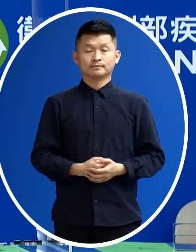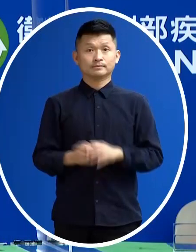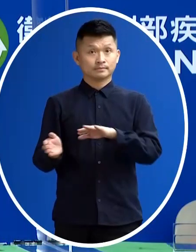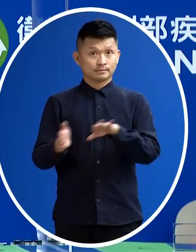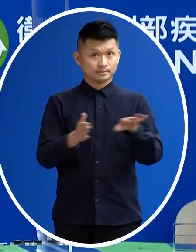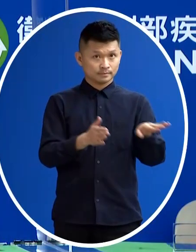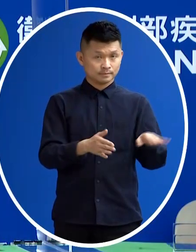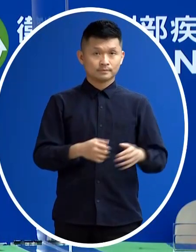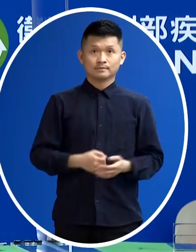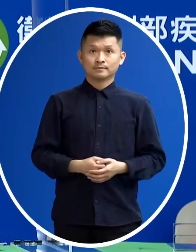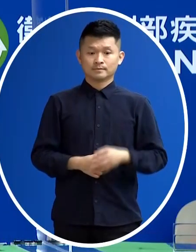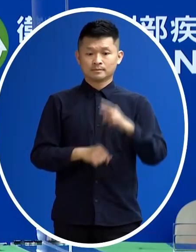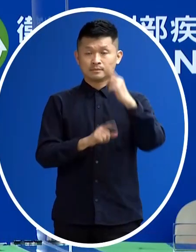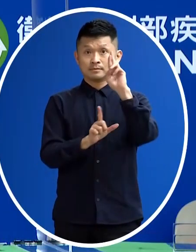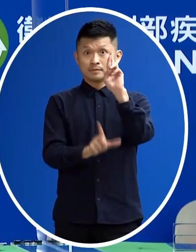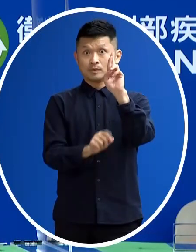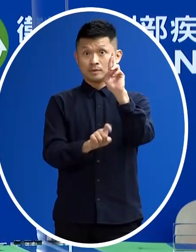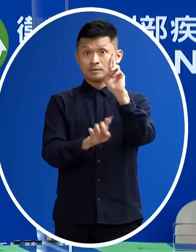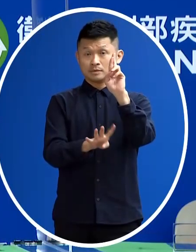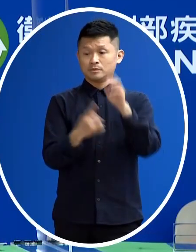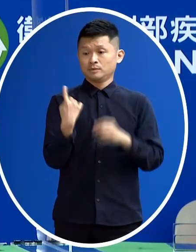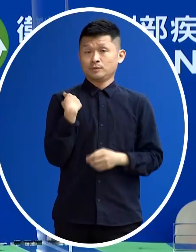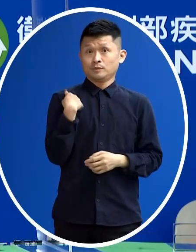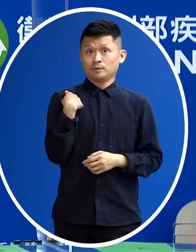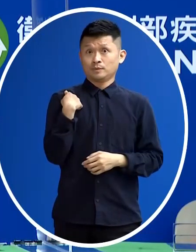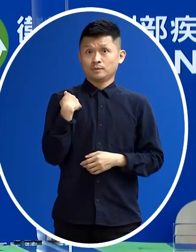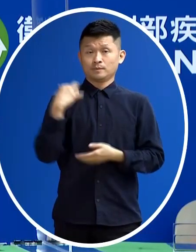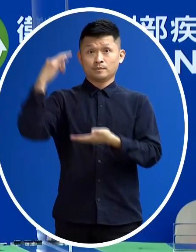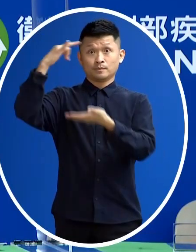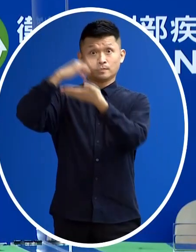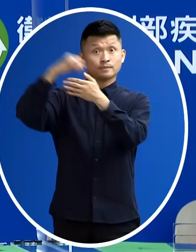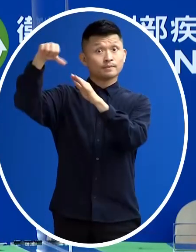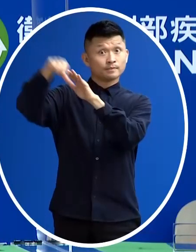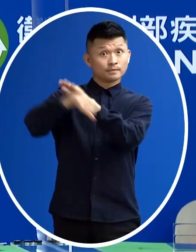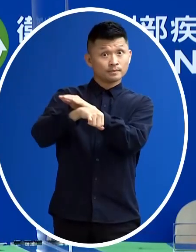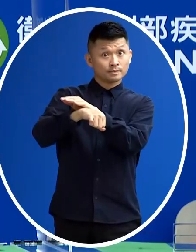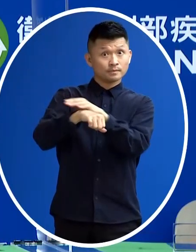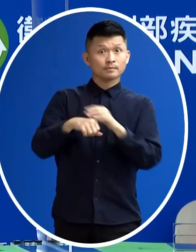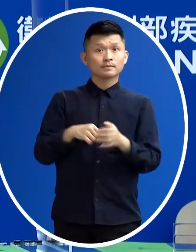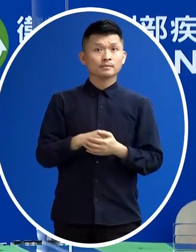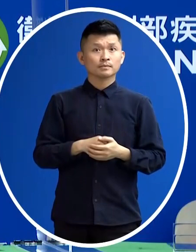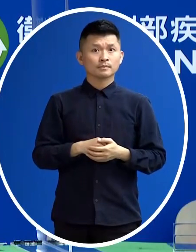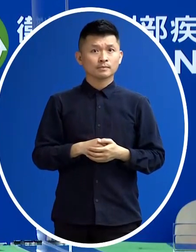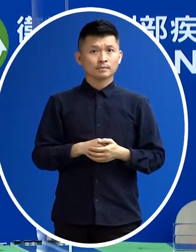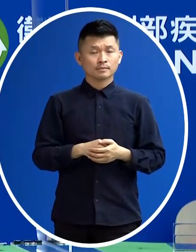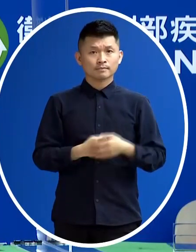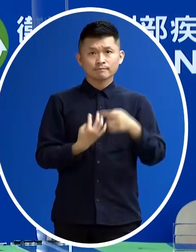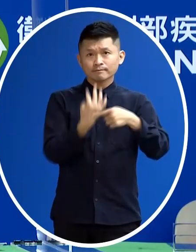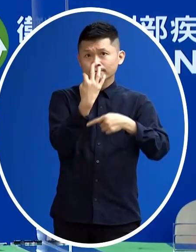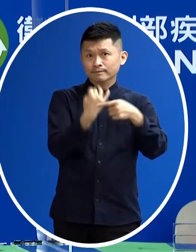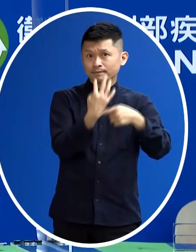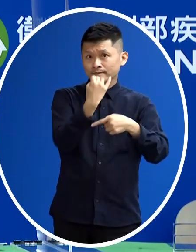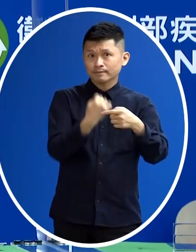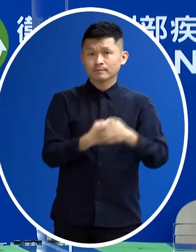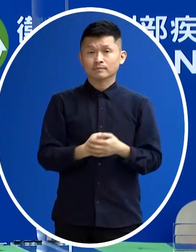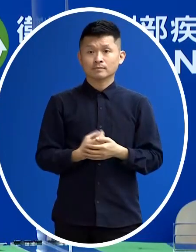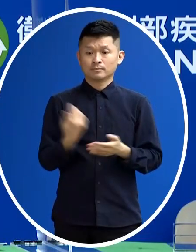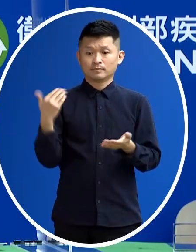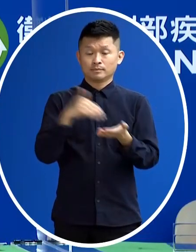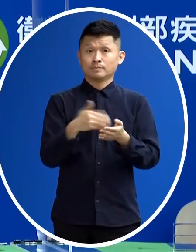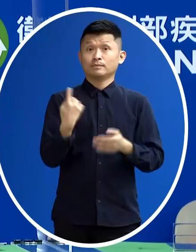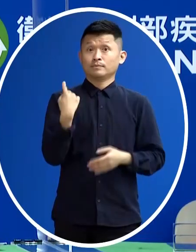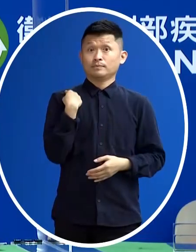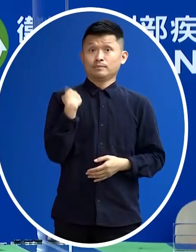另外，我们在12月14号昨天，入境的这个各方案的人数跟百分比哦，那到昨天